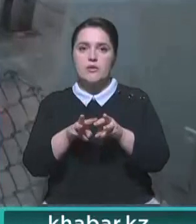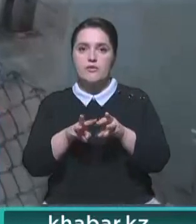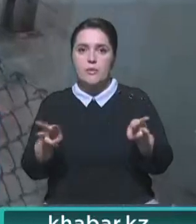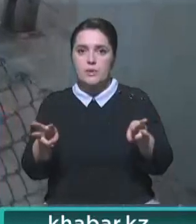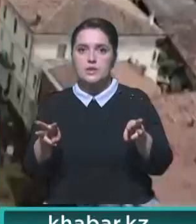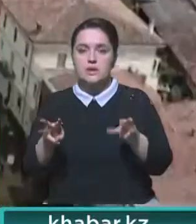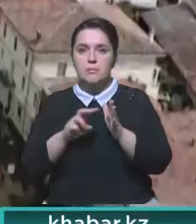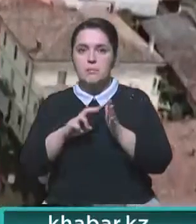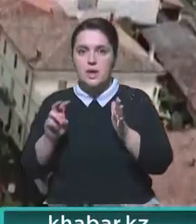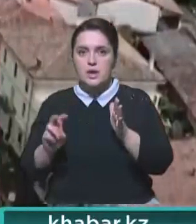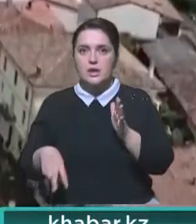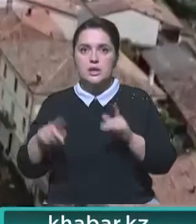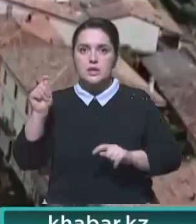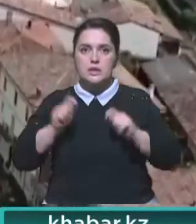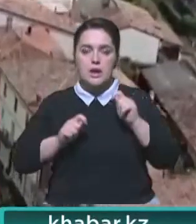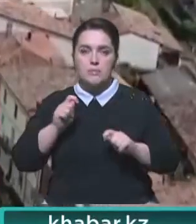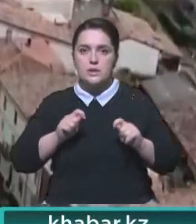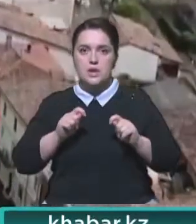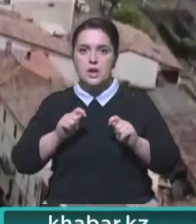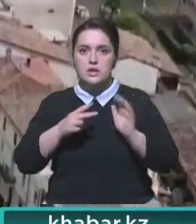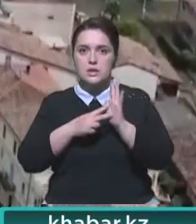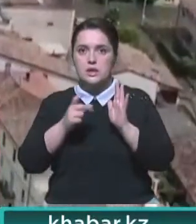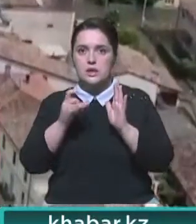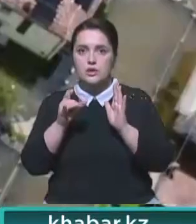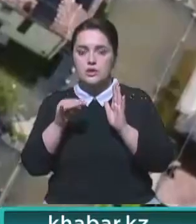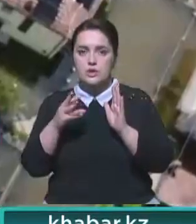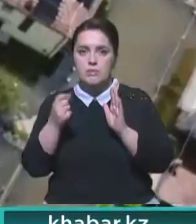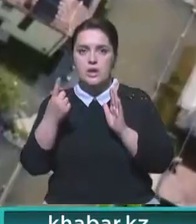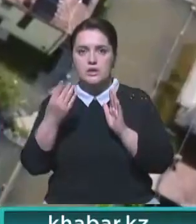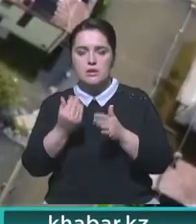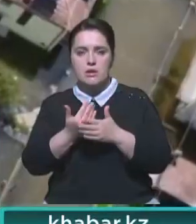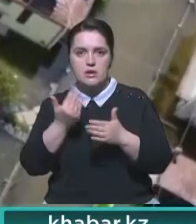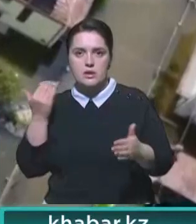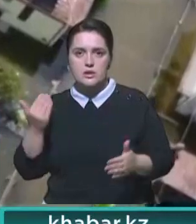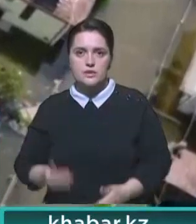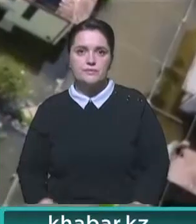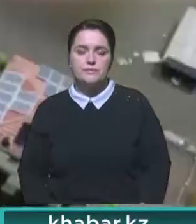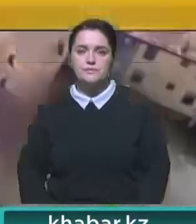стране глава правительства покинула саммит Большой Семерки в Хиросиме на день раньше.